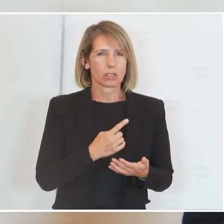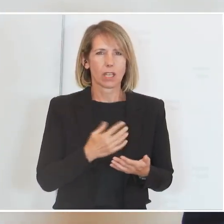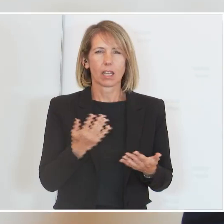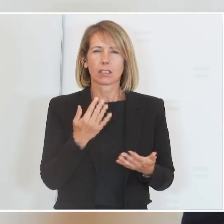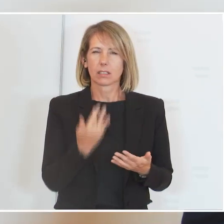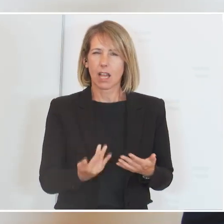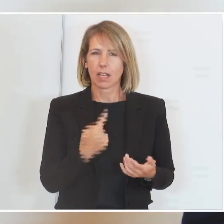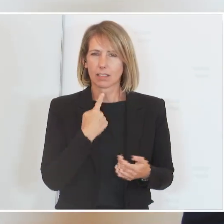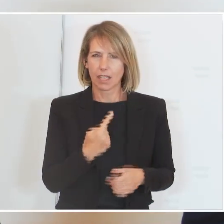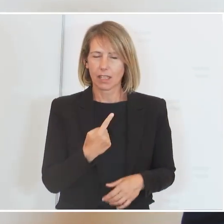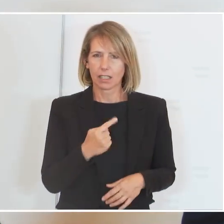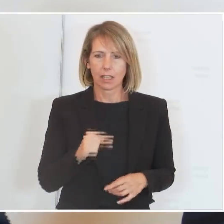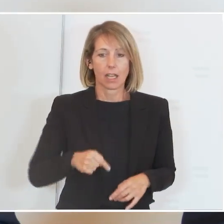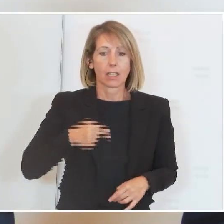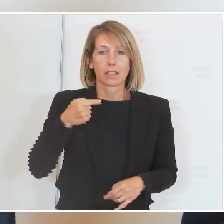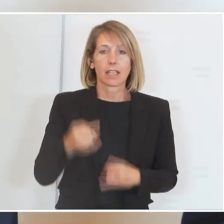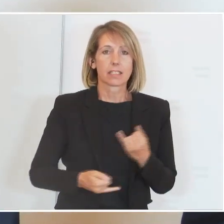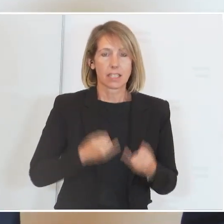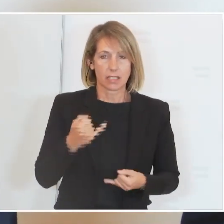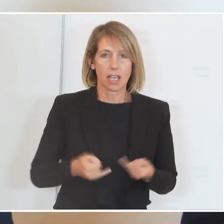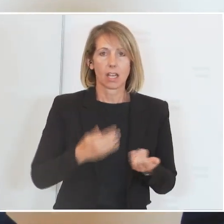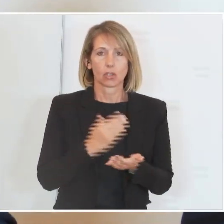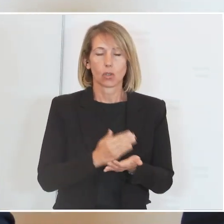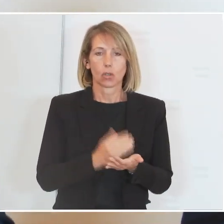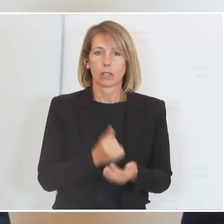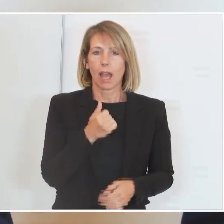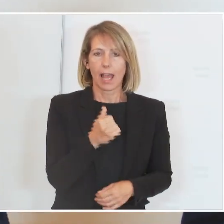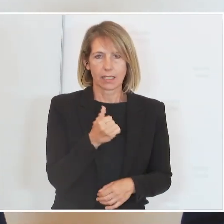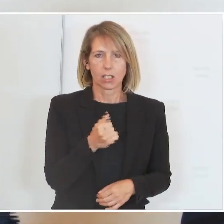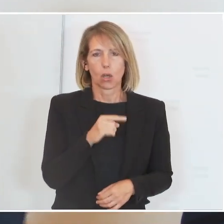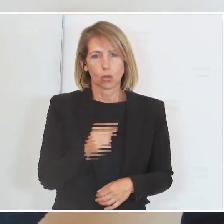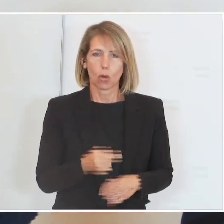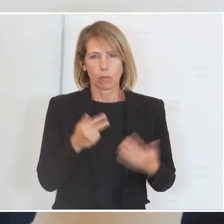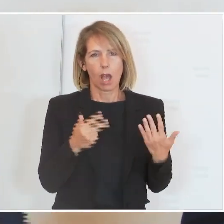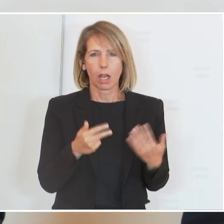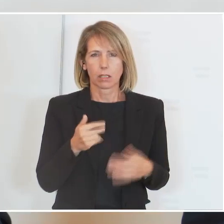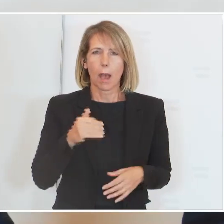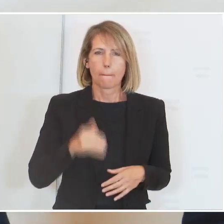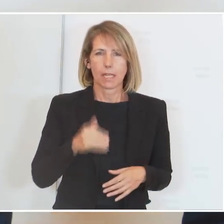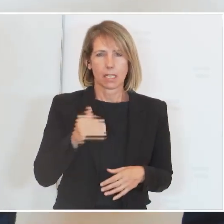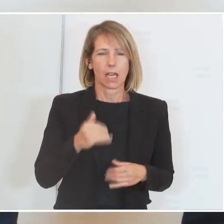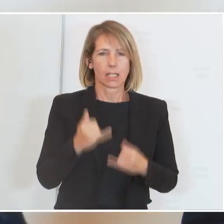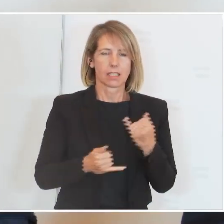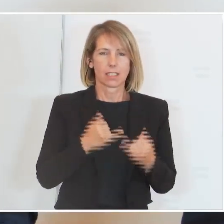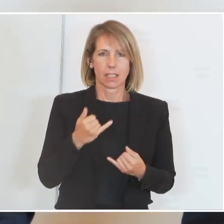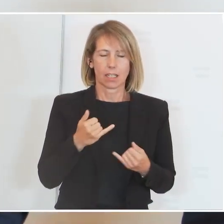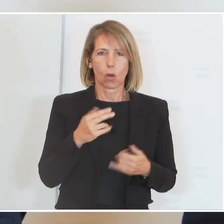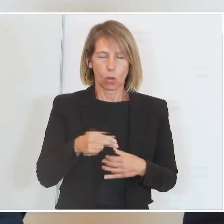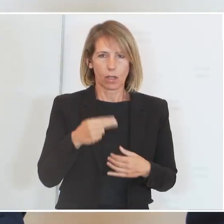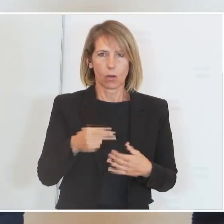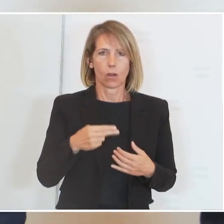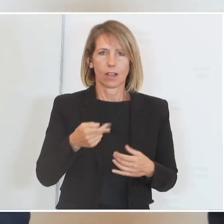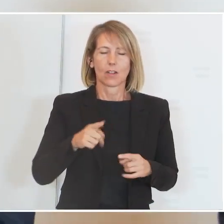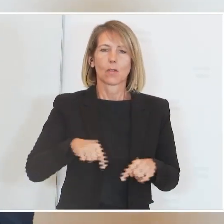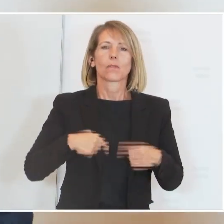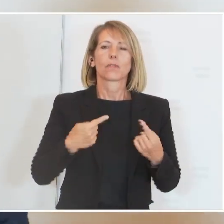Im nächsten Jahr schon um ca. 1,8 Milliarden, das wird ja dann aufgeteilt auf zwei Drittel, ein Drittel, Sie kennen das jetzt,